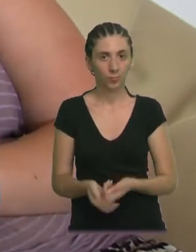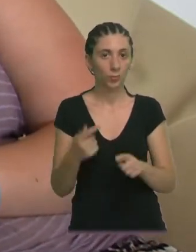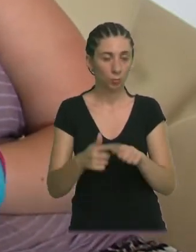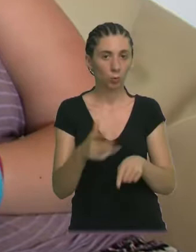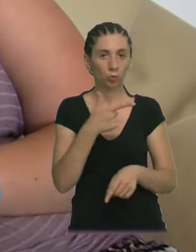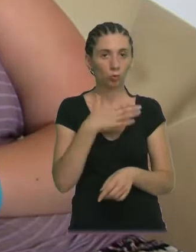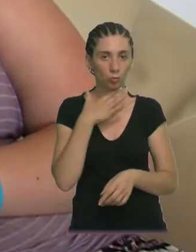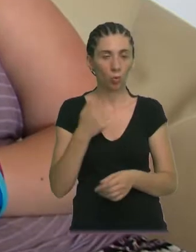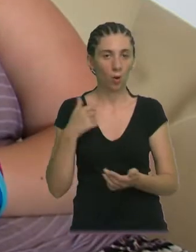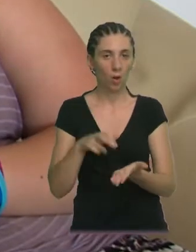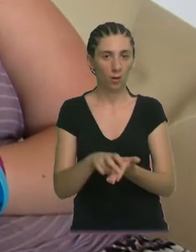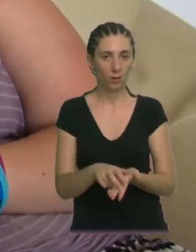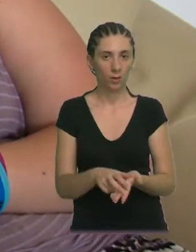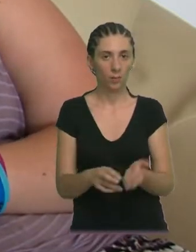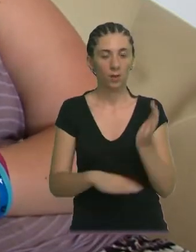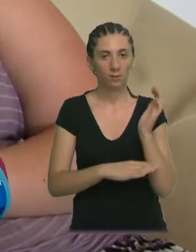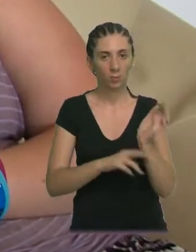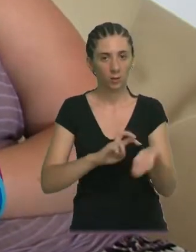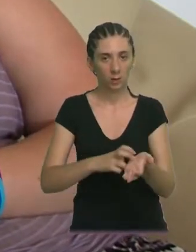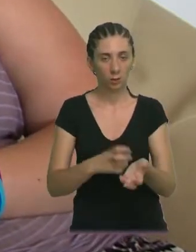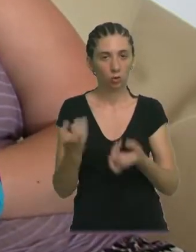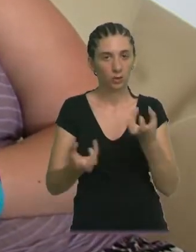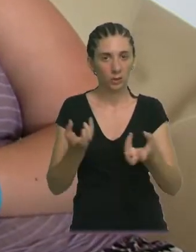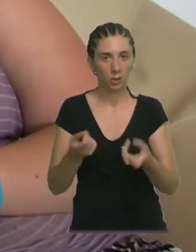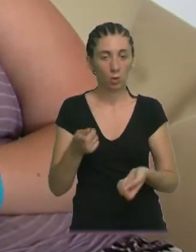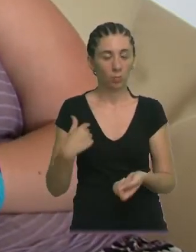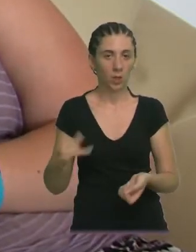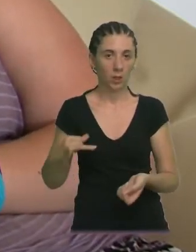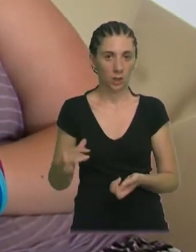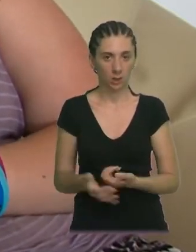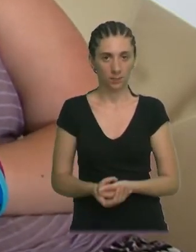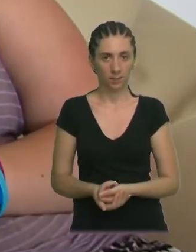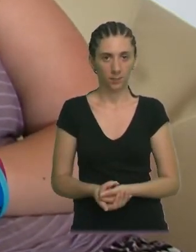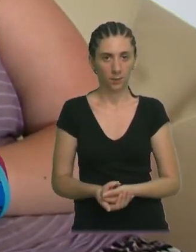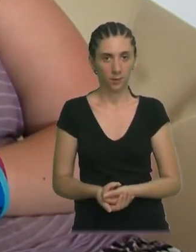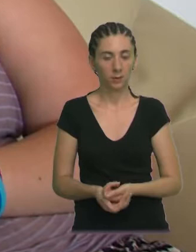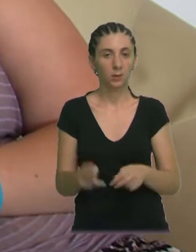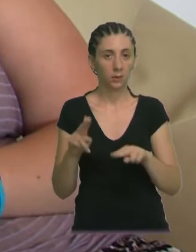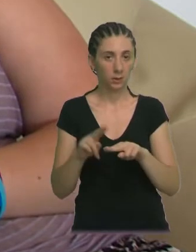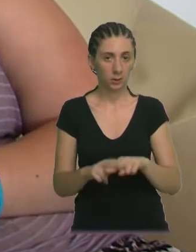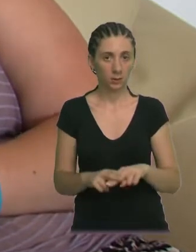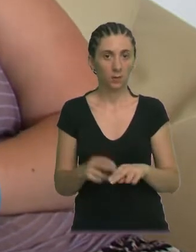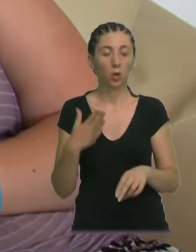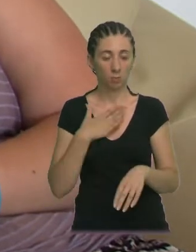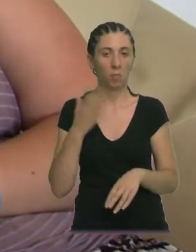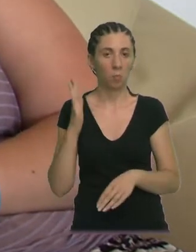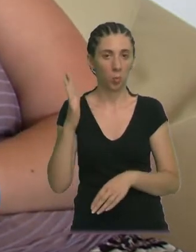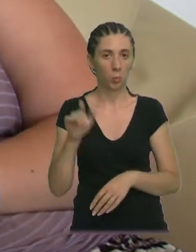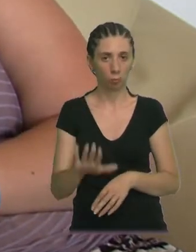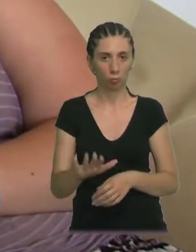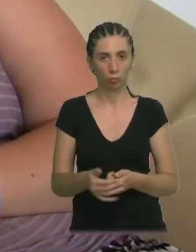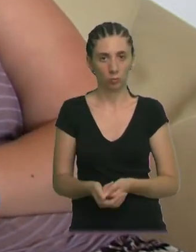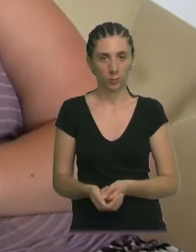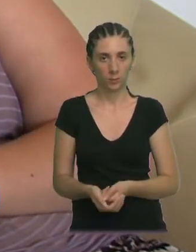Zato zbog škole, pošto idem za drvojskog tehničara dizajnera, to me zanima i stvarno imam budućnost u